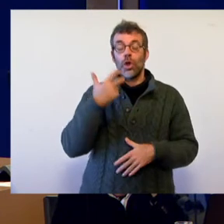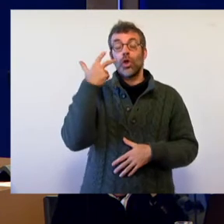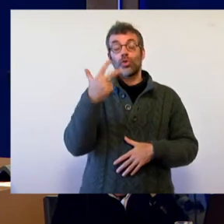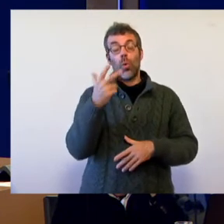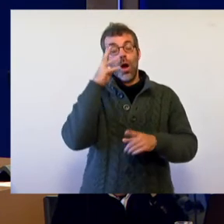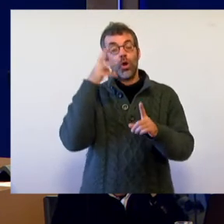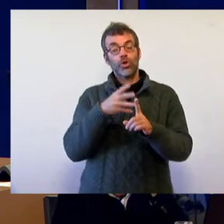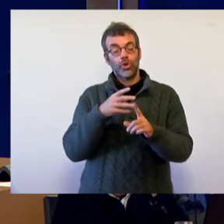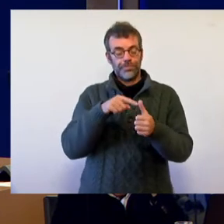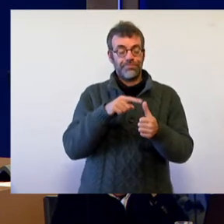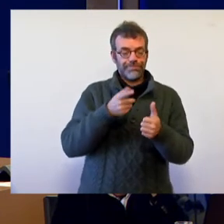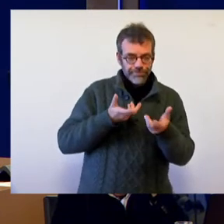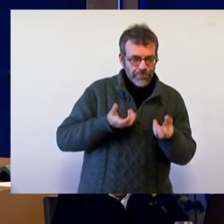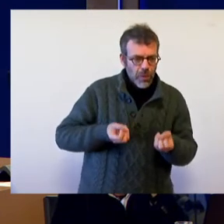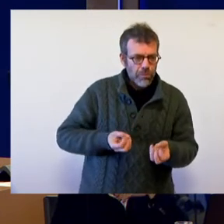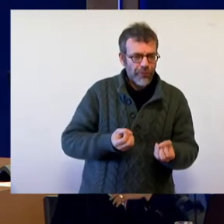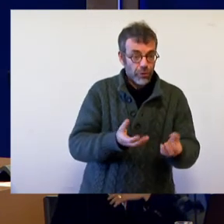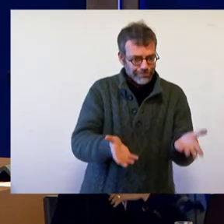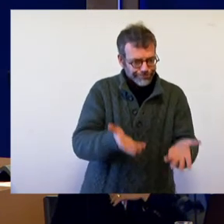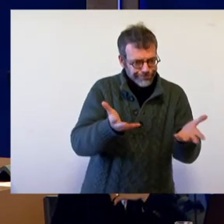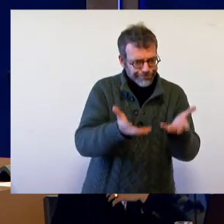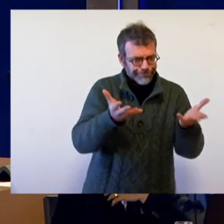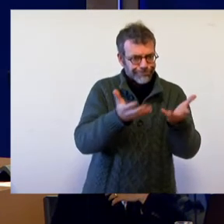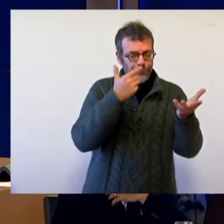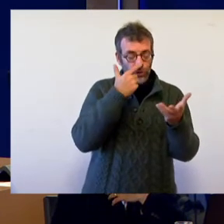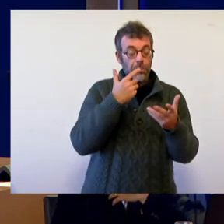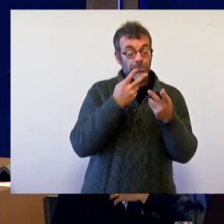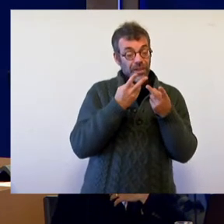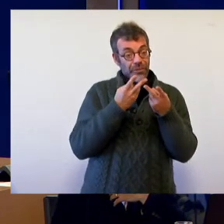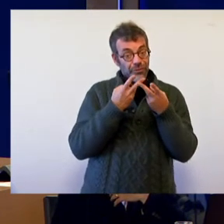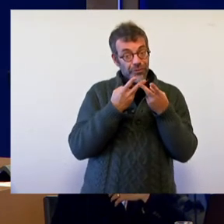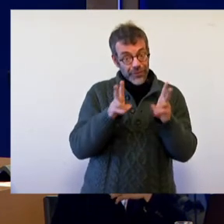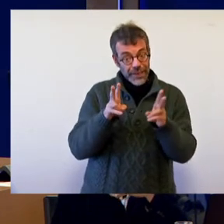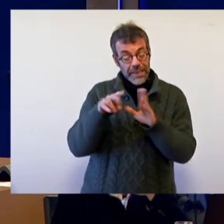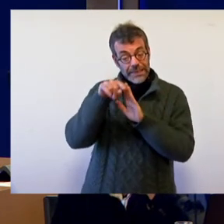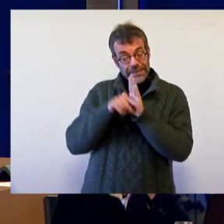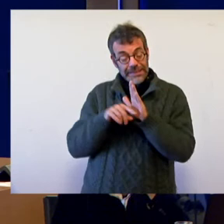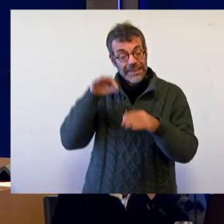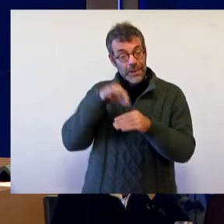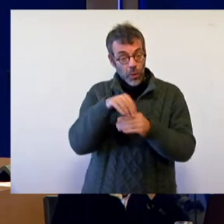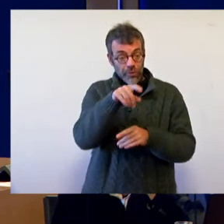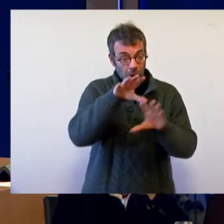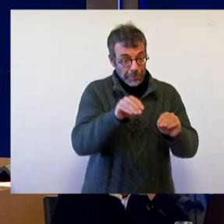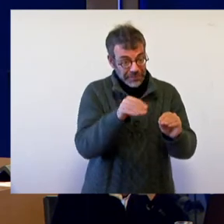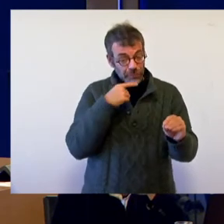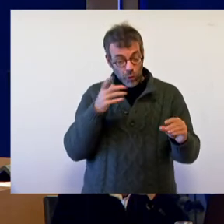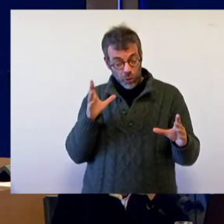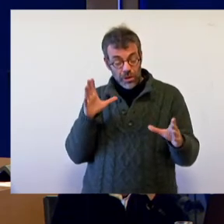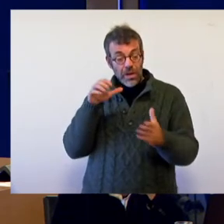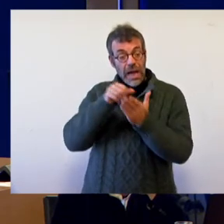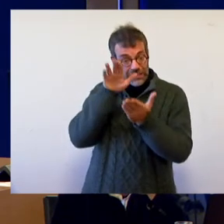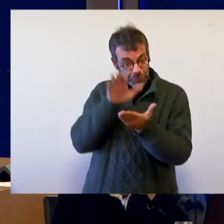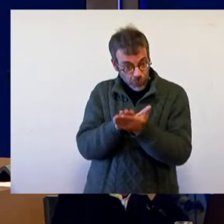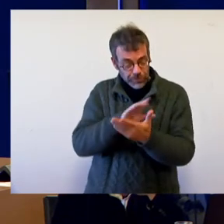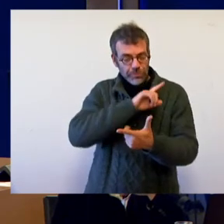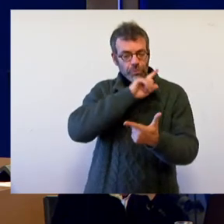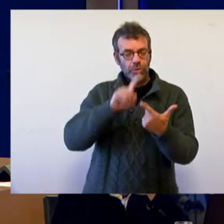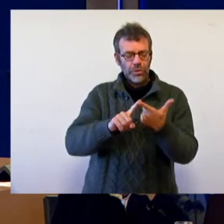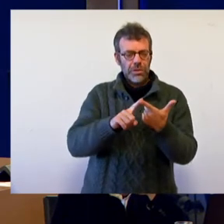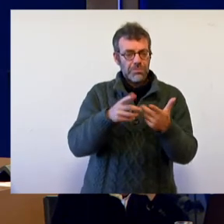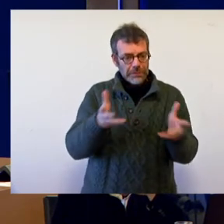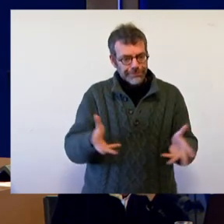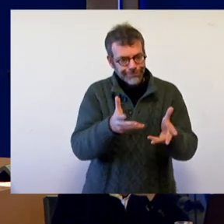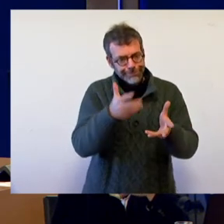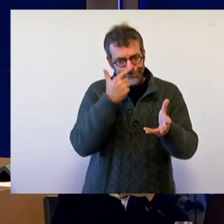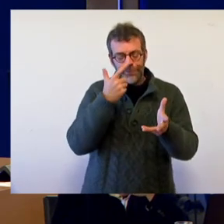Inciter les personnes à s'inscrire sur les listes électorales de la ville où elles habitent, pour faciliter tout simplement leur vote le jour J. Inciter à la participation aux